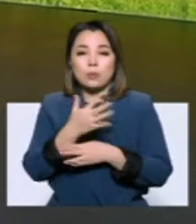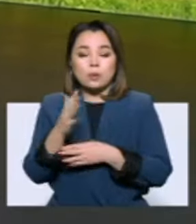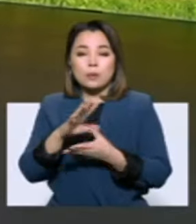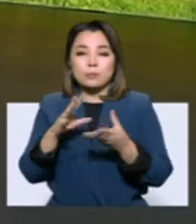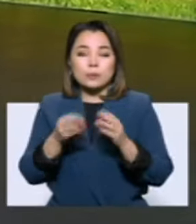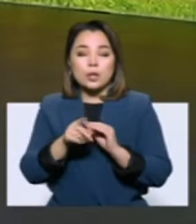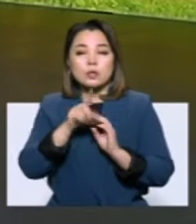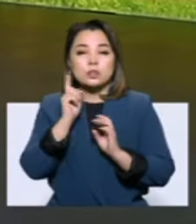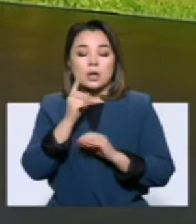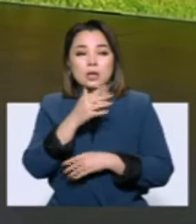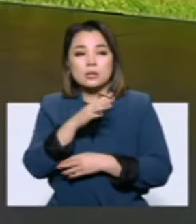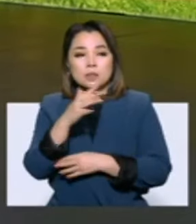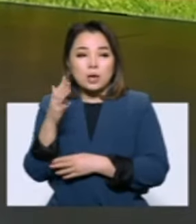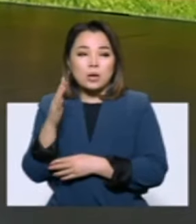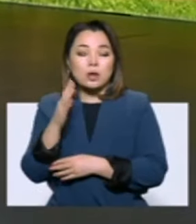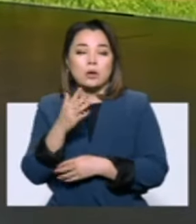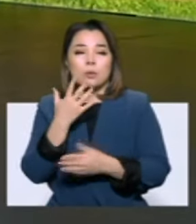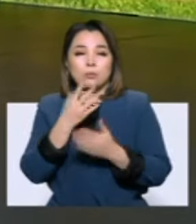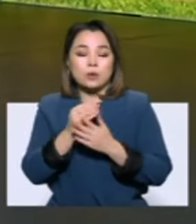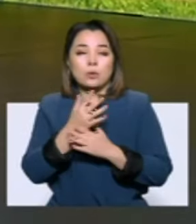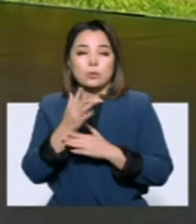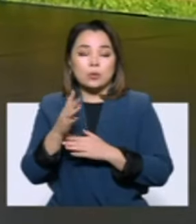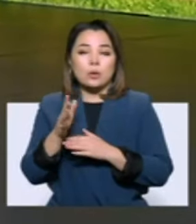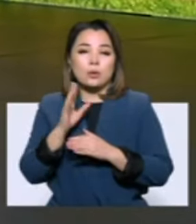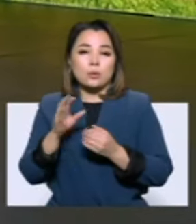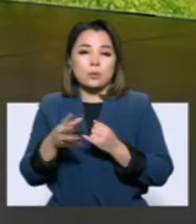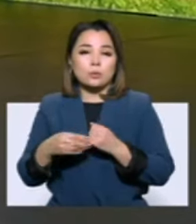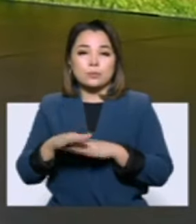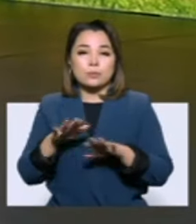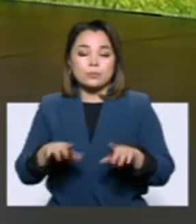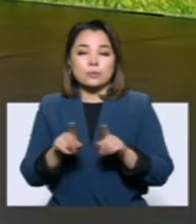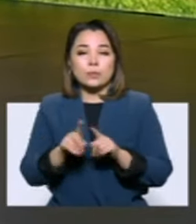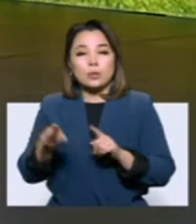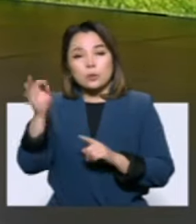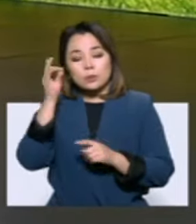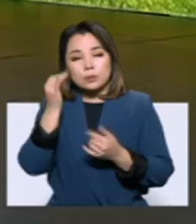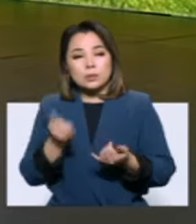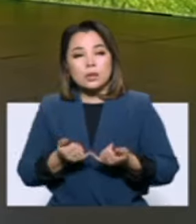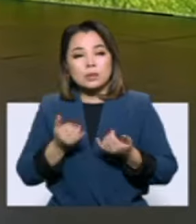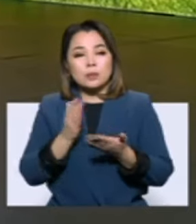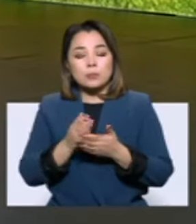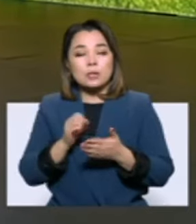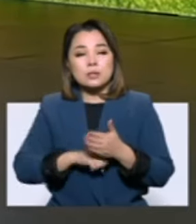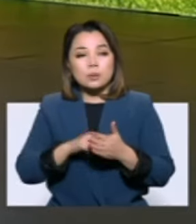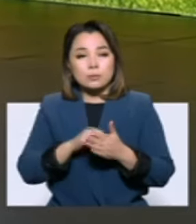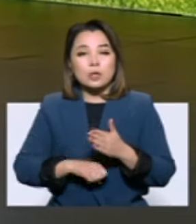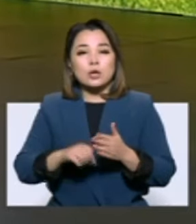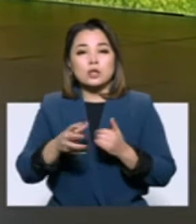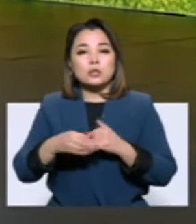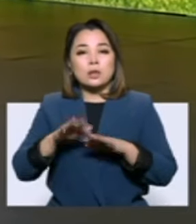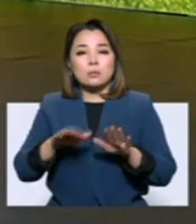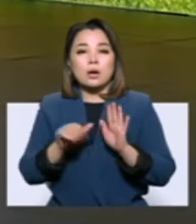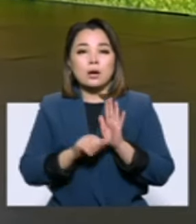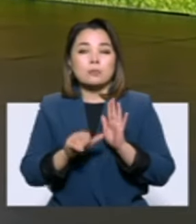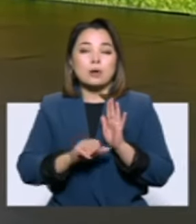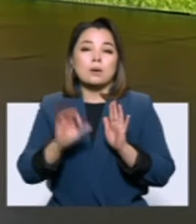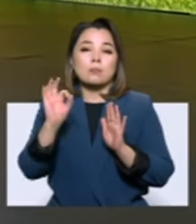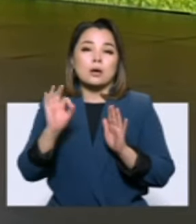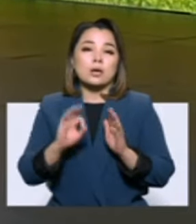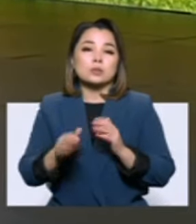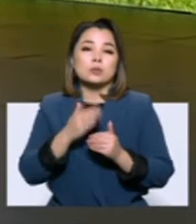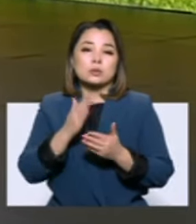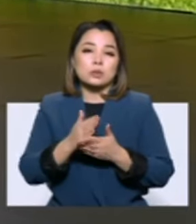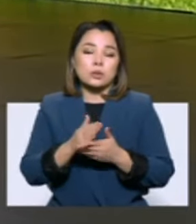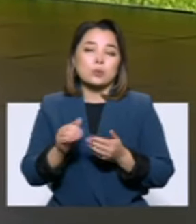дегенде жасыл желекті орман ғана емес, шөл даланың фаунасы да есте тұруы шарт. Себебі жеріміздің 60%-ға жуығы